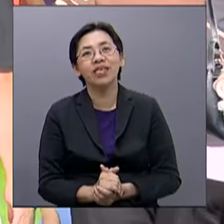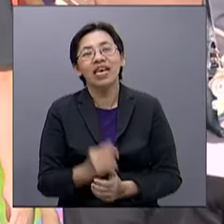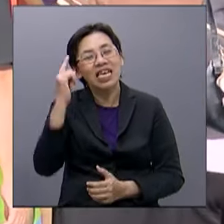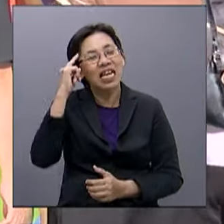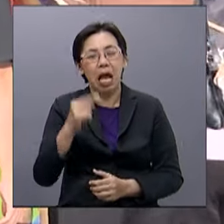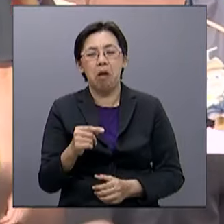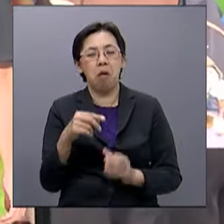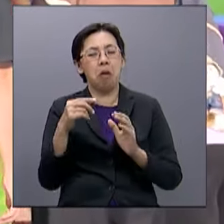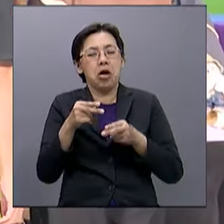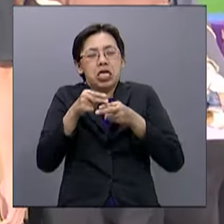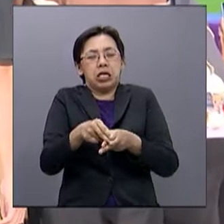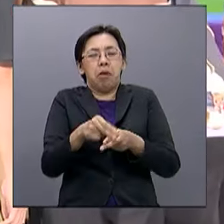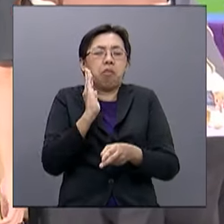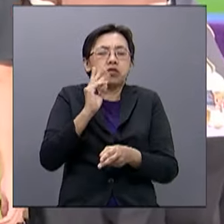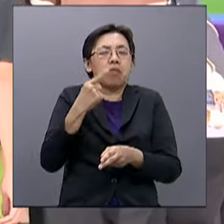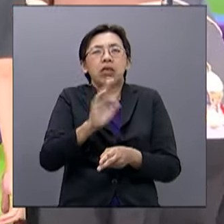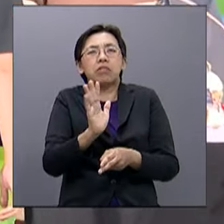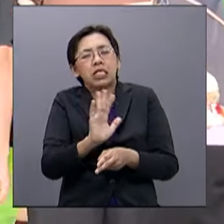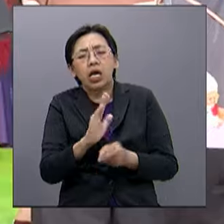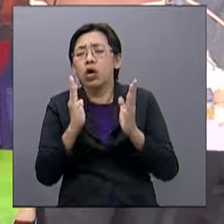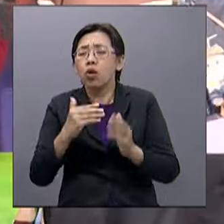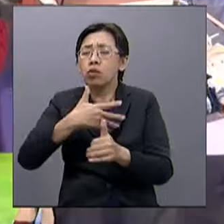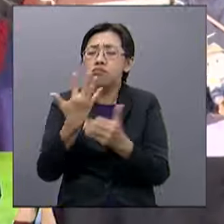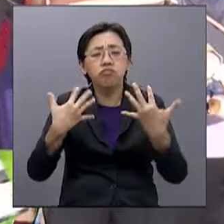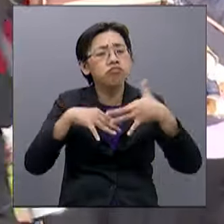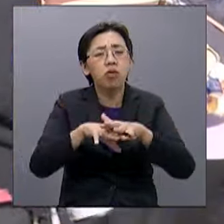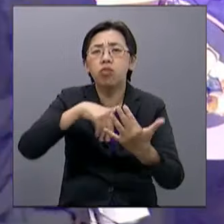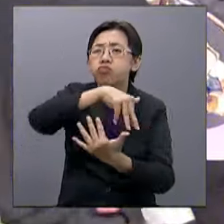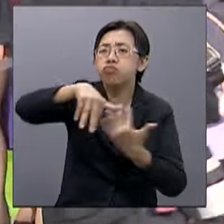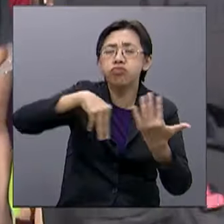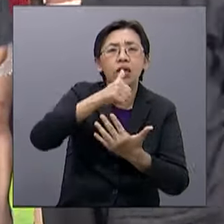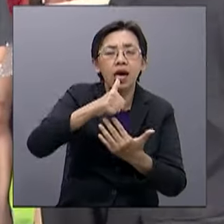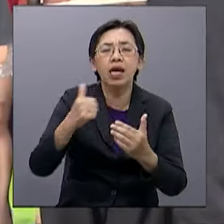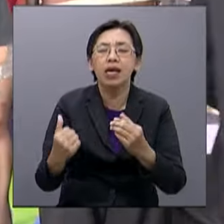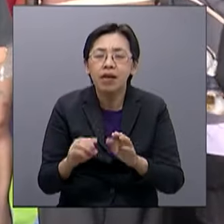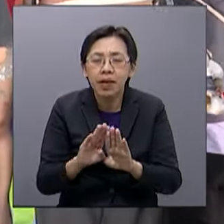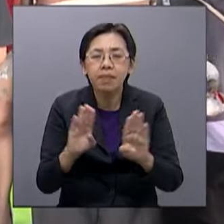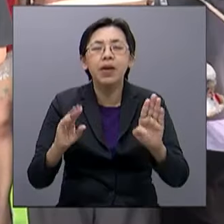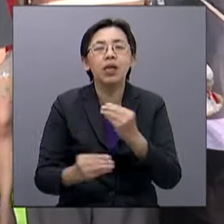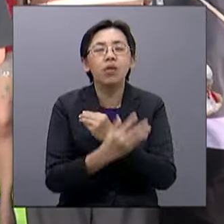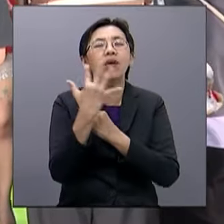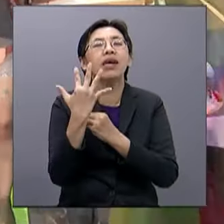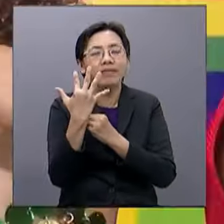พศซึ่งสามารถเข้าไปแสดงไปร่วมไปอะไรได้แขว่าทุกวันนี้มันเปิดขึ้นพร้อมมากเล